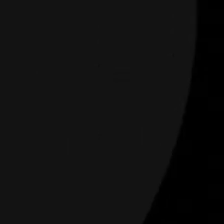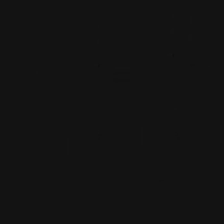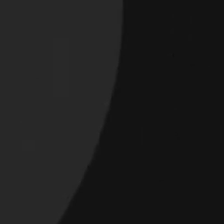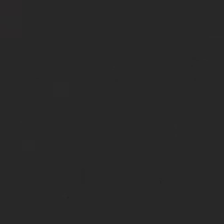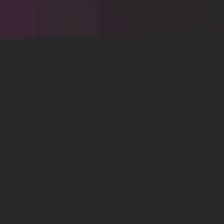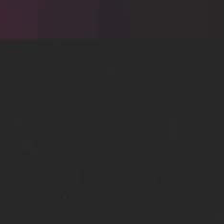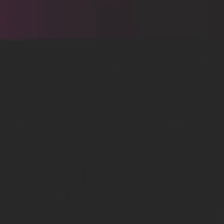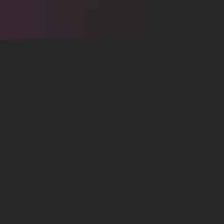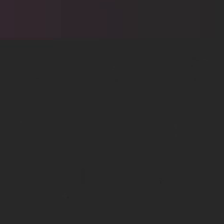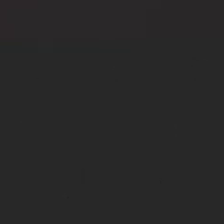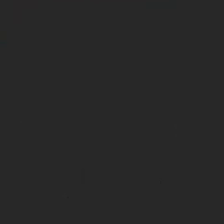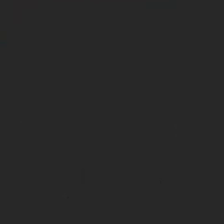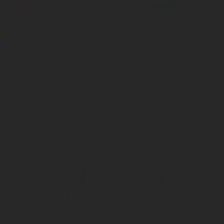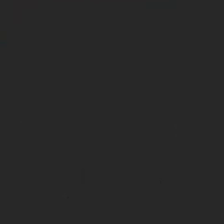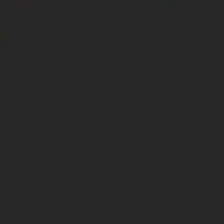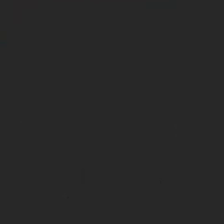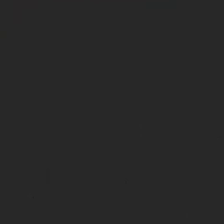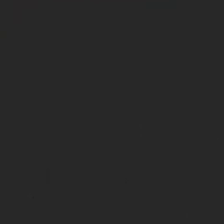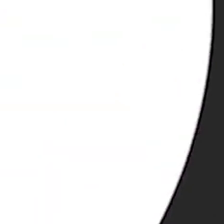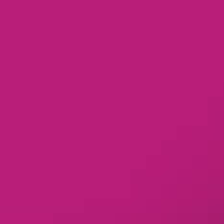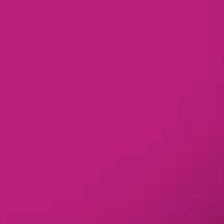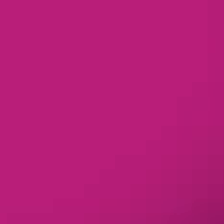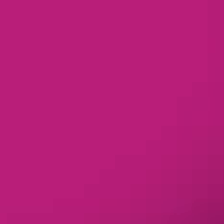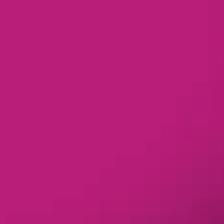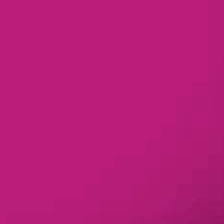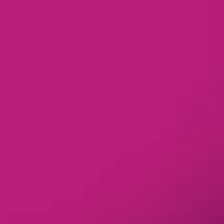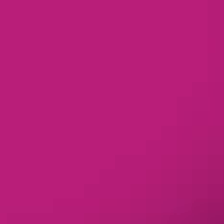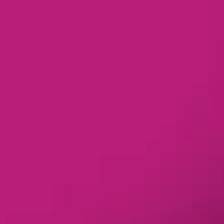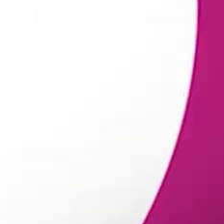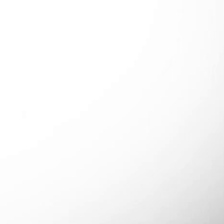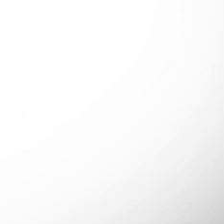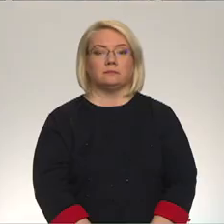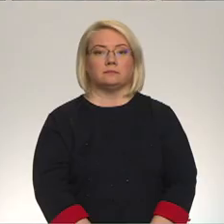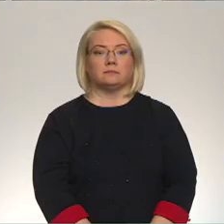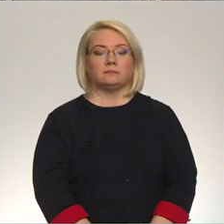Re! Viss ēters ir te!